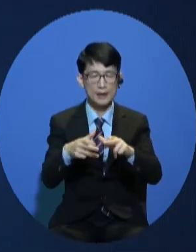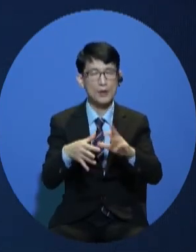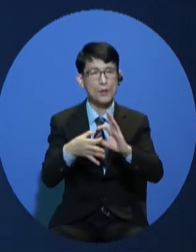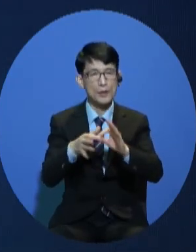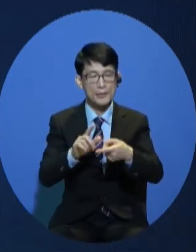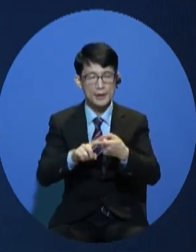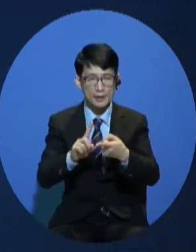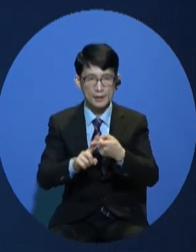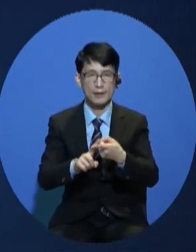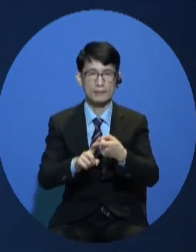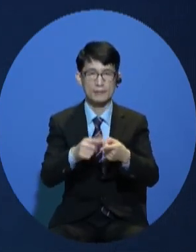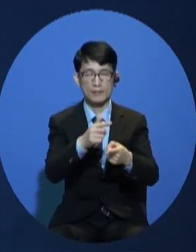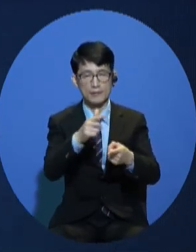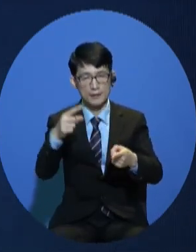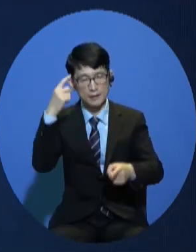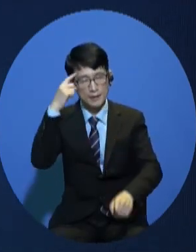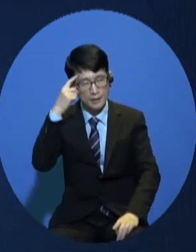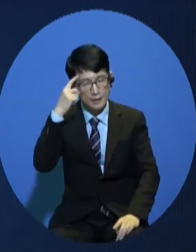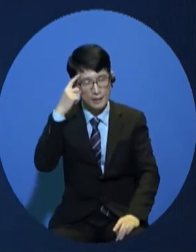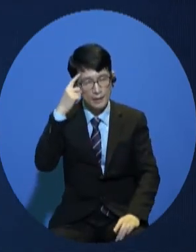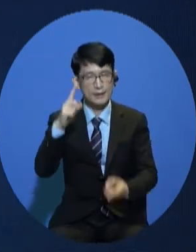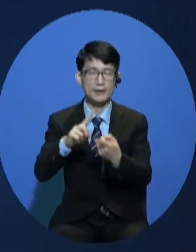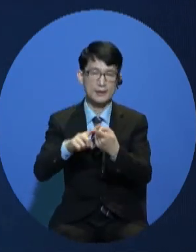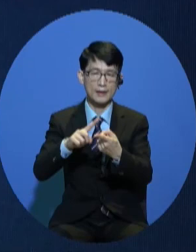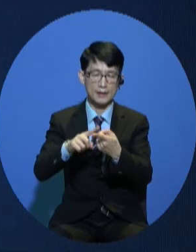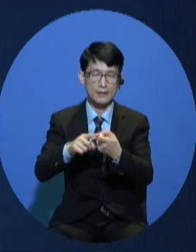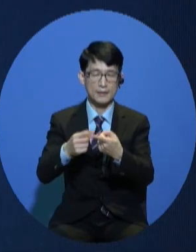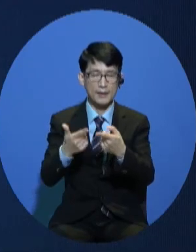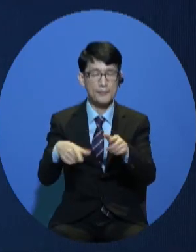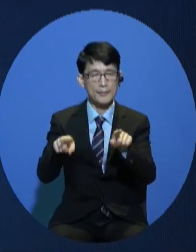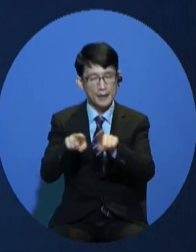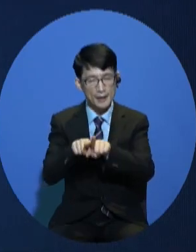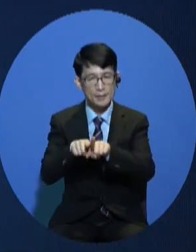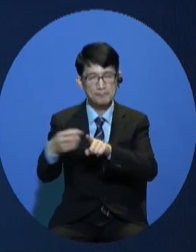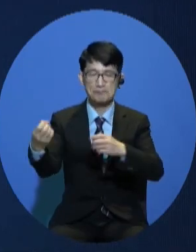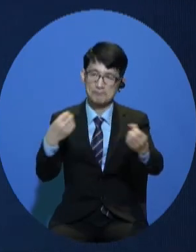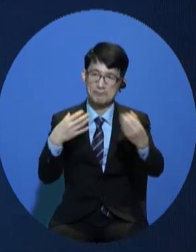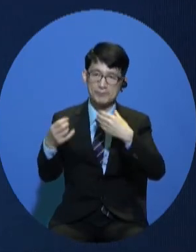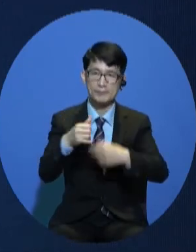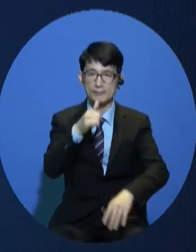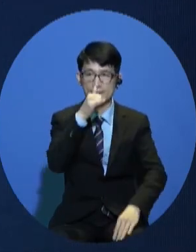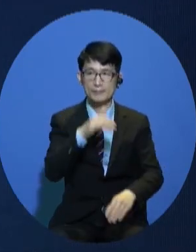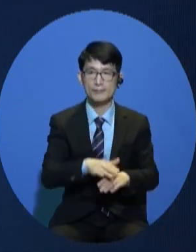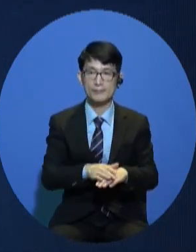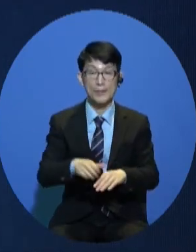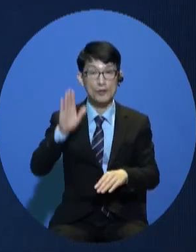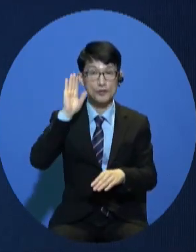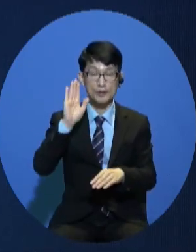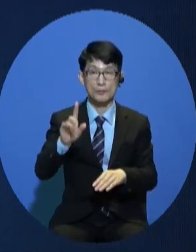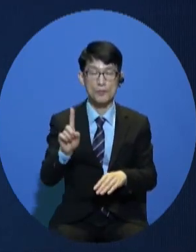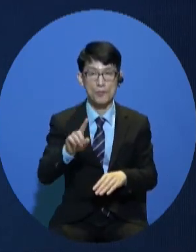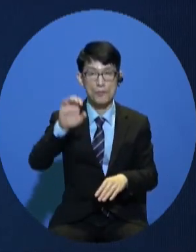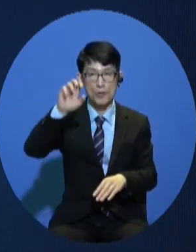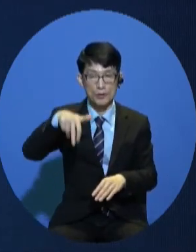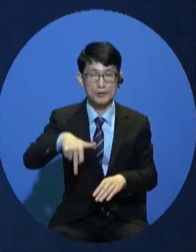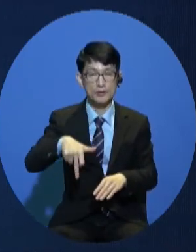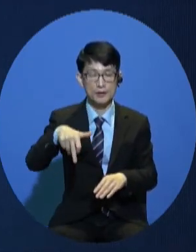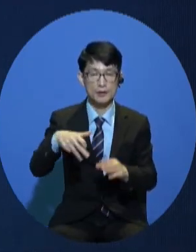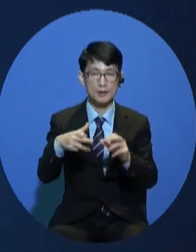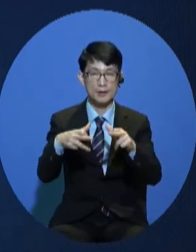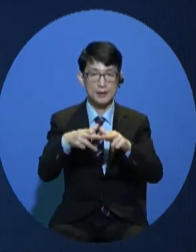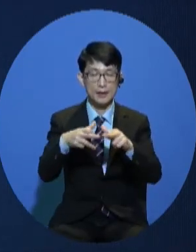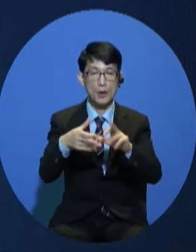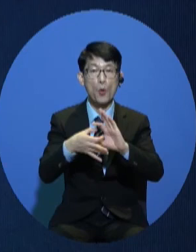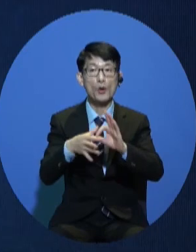사회 발전에 관련된 여러 가지 생각을 함께 할 수 있었습니다. 바로 저희 이후에는 평창 패럴림픽